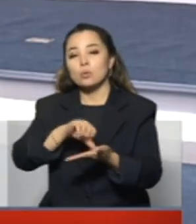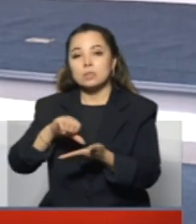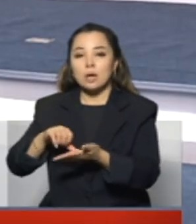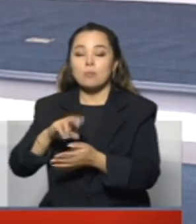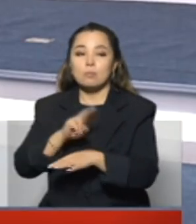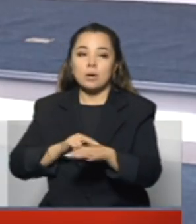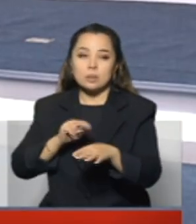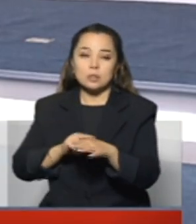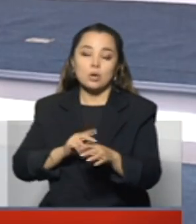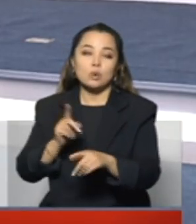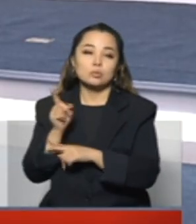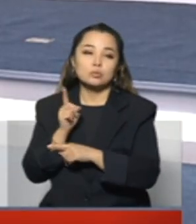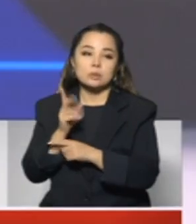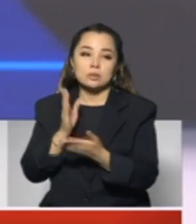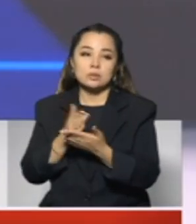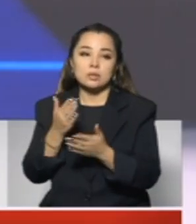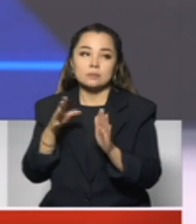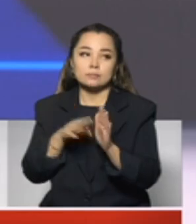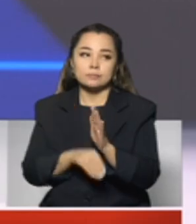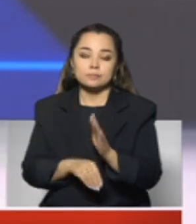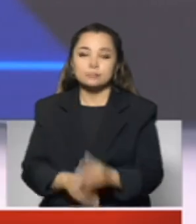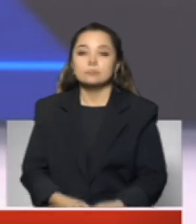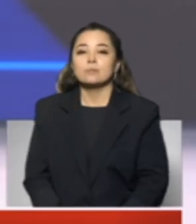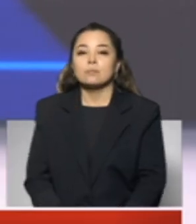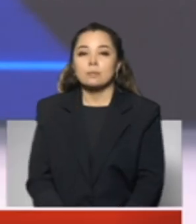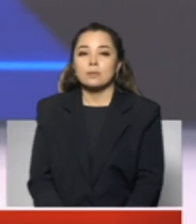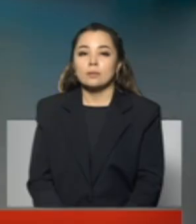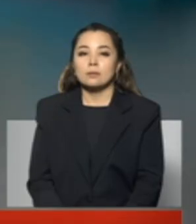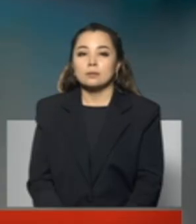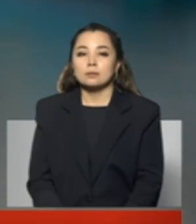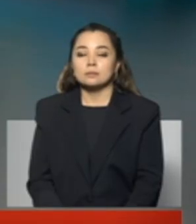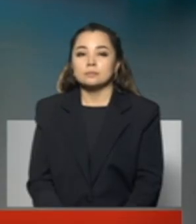бойы полицияның күзетінде болды.